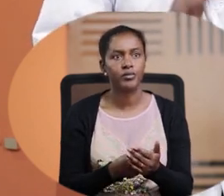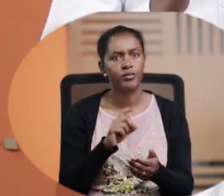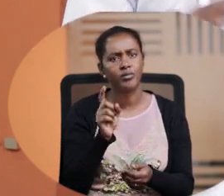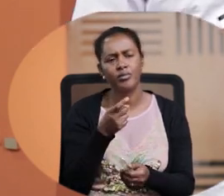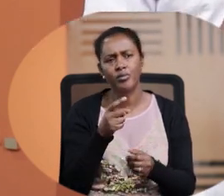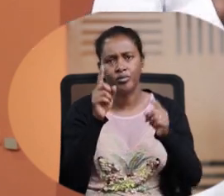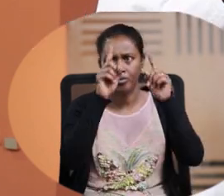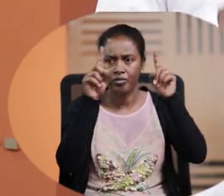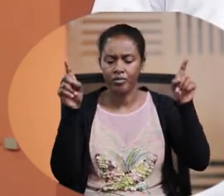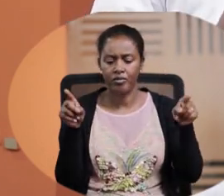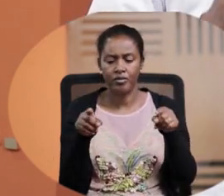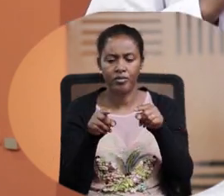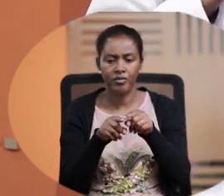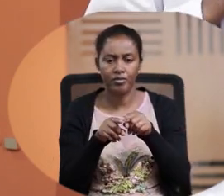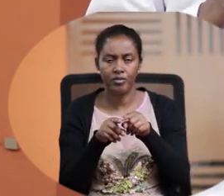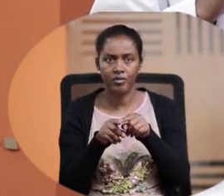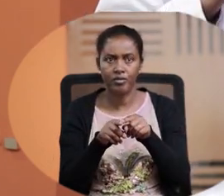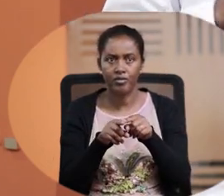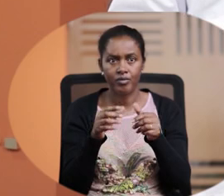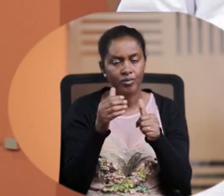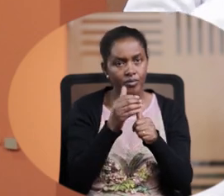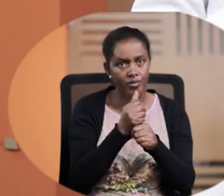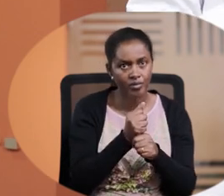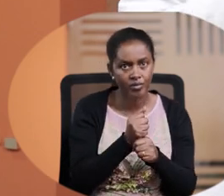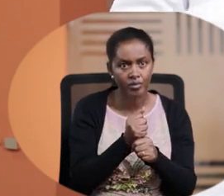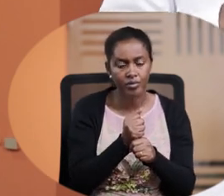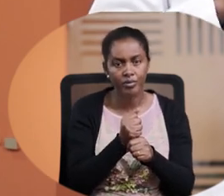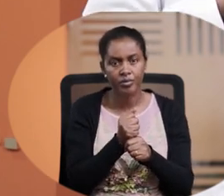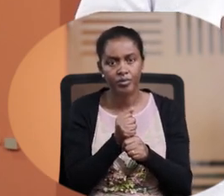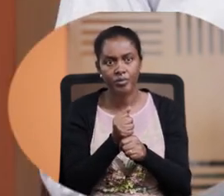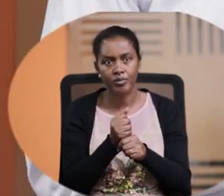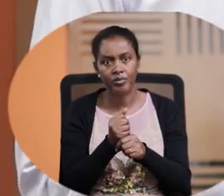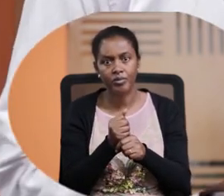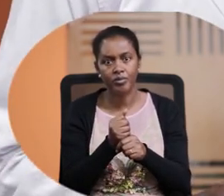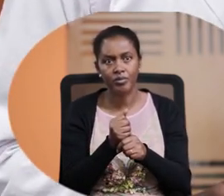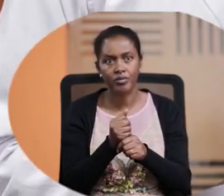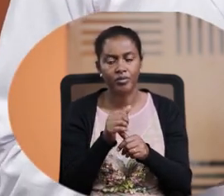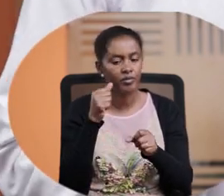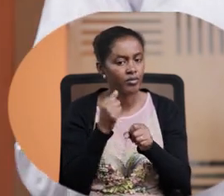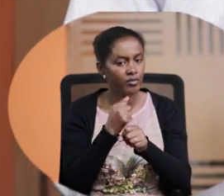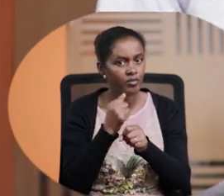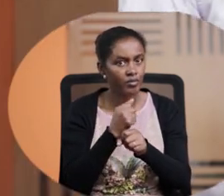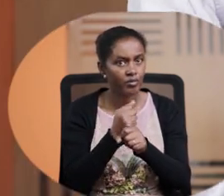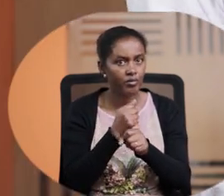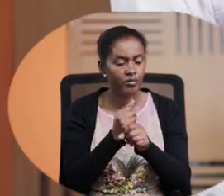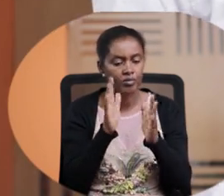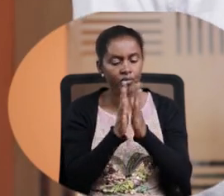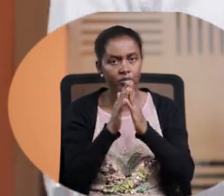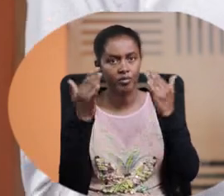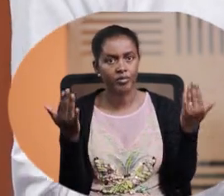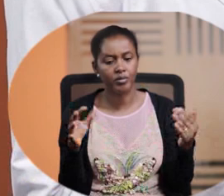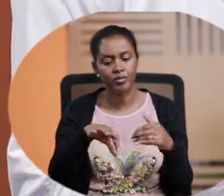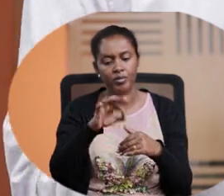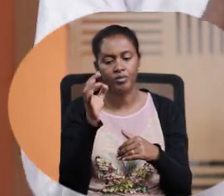sarara panel qabsisati gilgala afurtuqala mafi akasumas gocha afurtuqala ma kitaba kesa nda kanjiru shakala